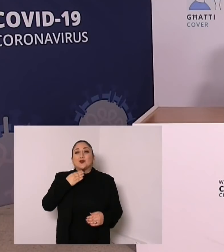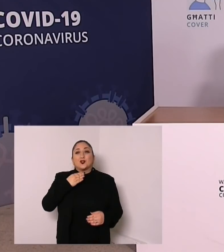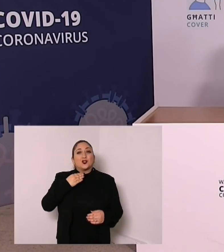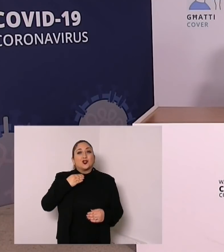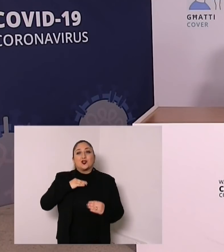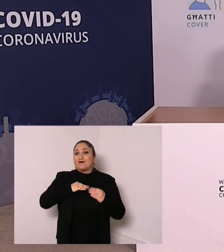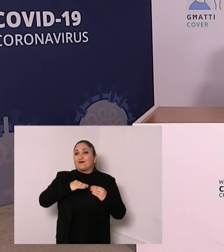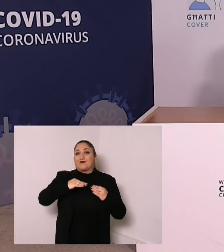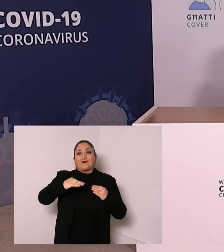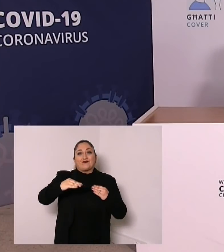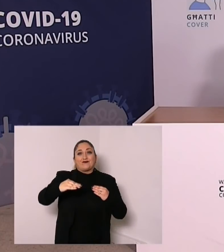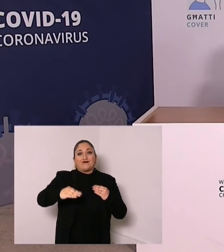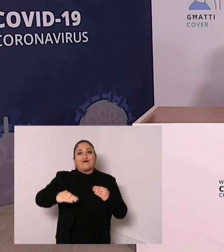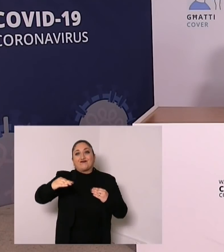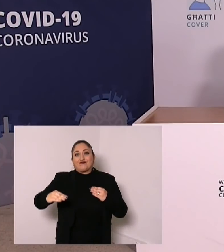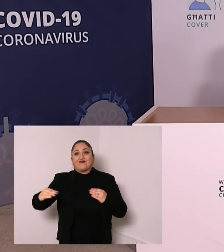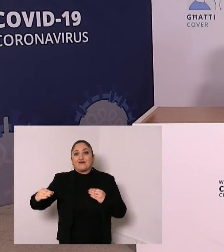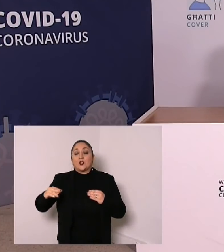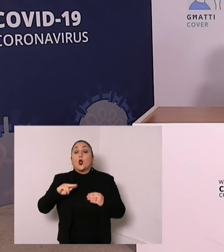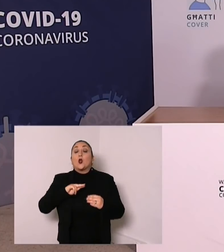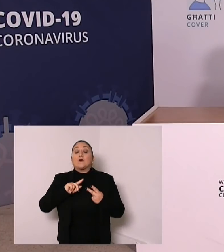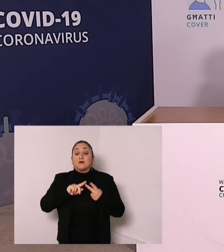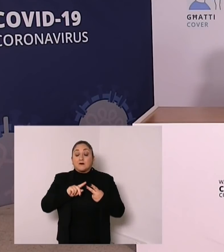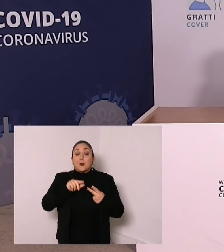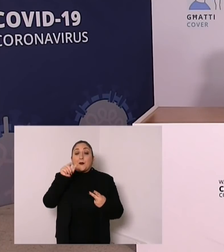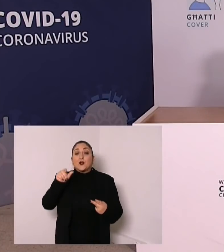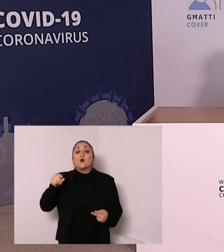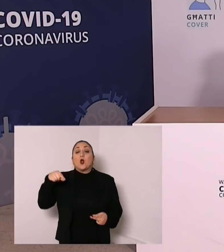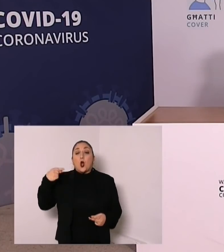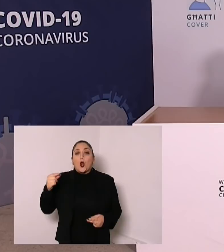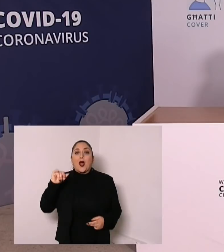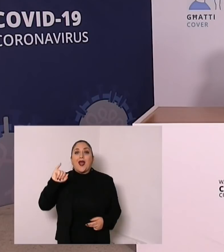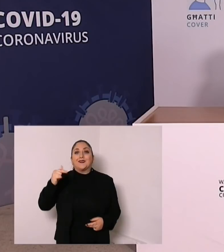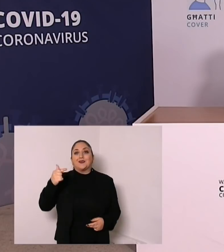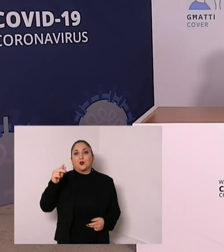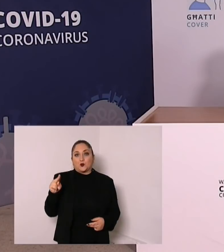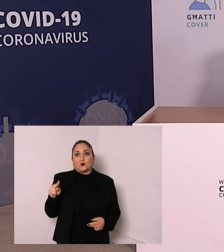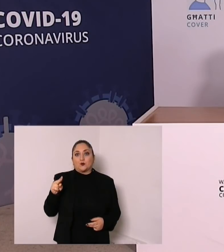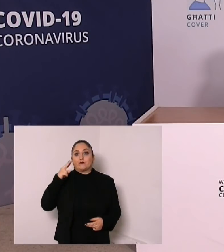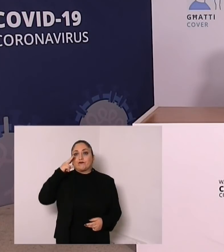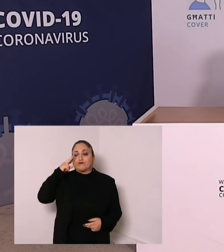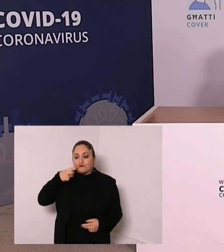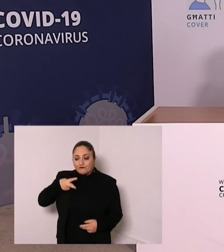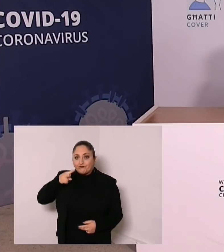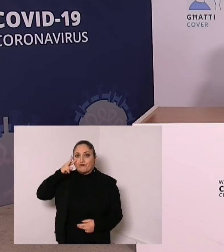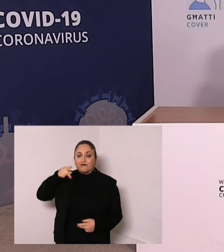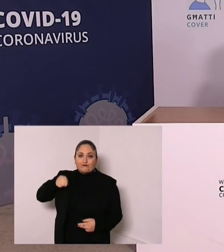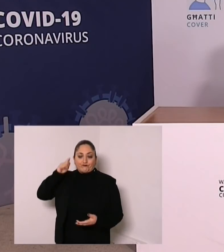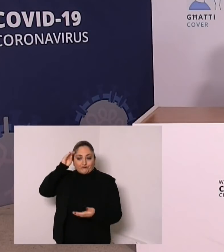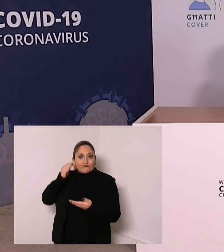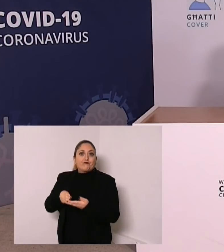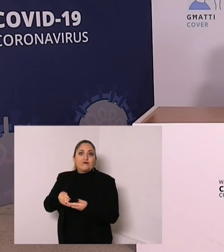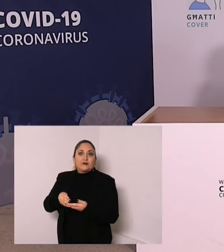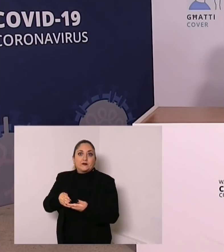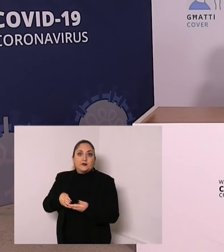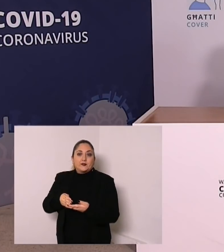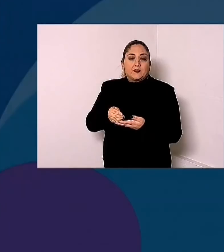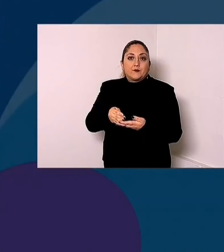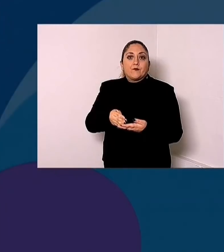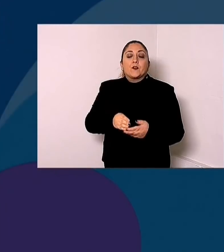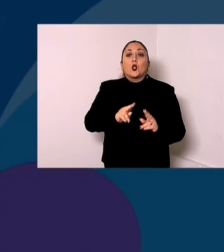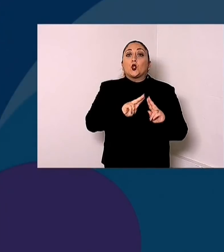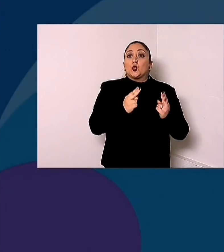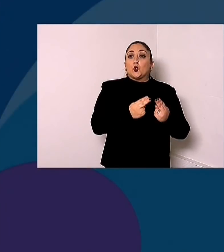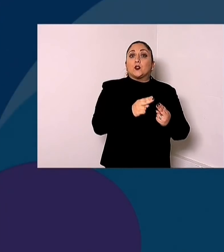kritika u għandna l-persuna l-oħra li għadu qed jiġi monitored l-ITU wkoll. Għandna l-Infectious Diseases Unit